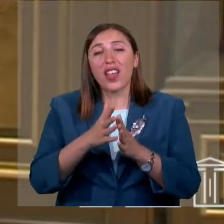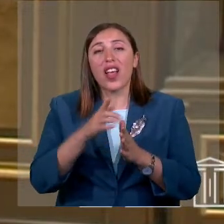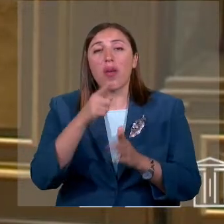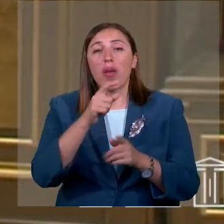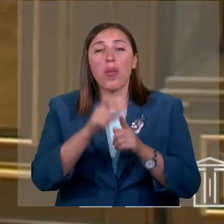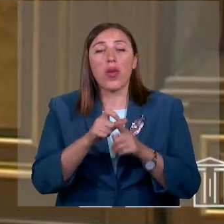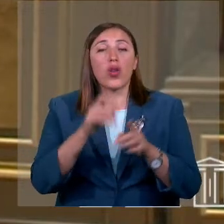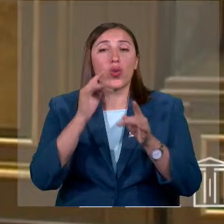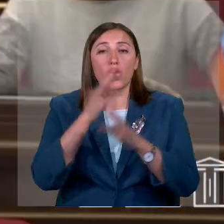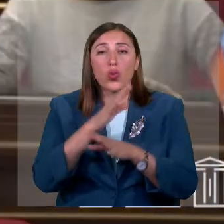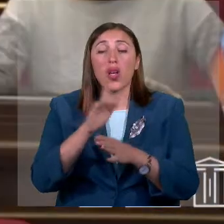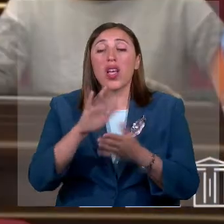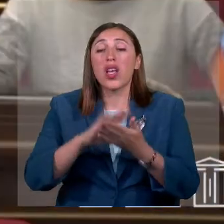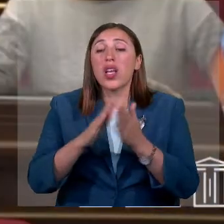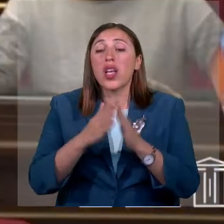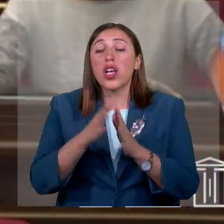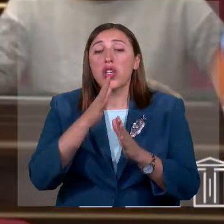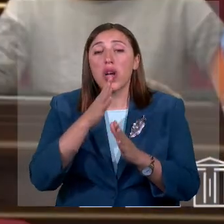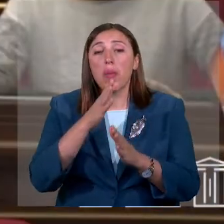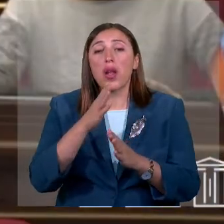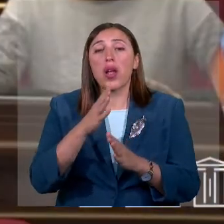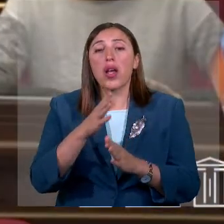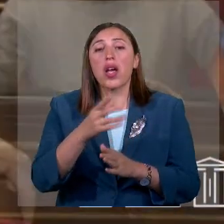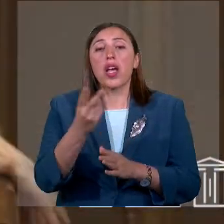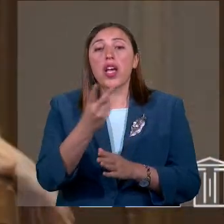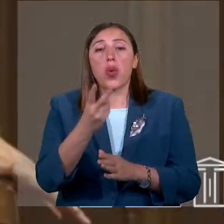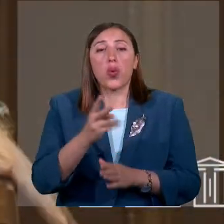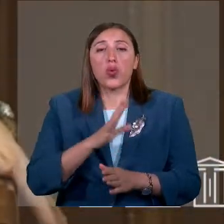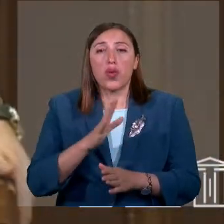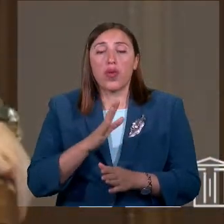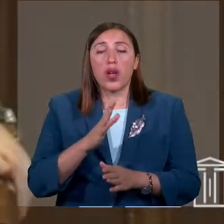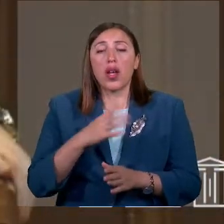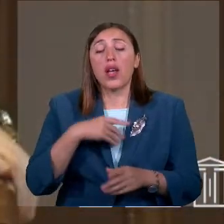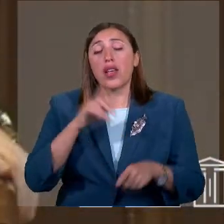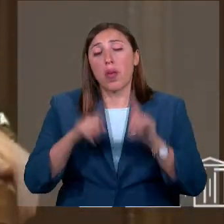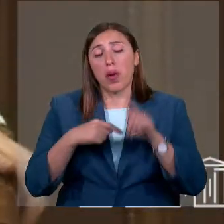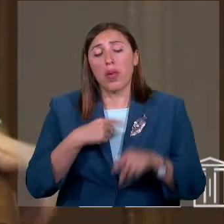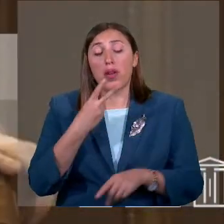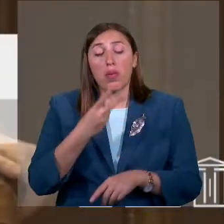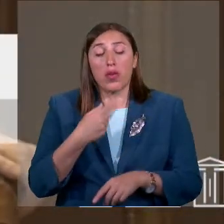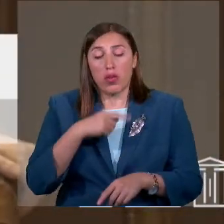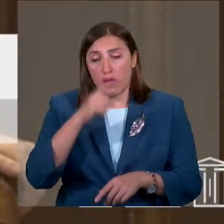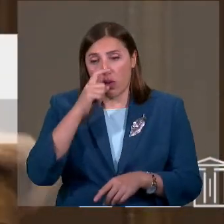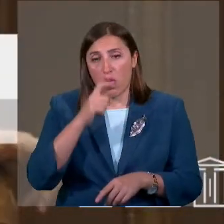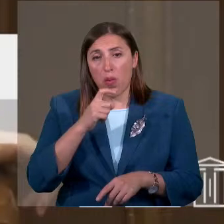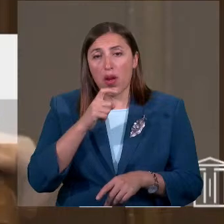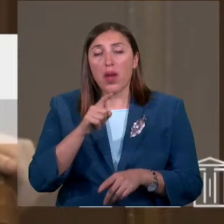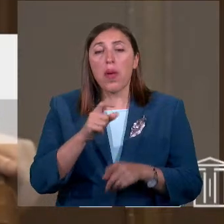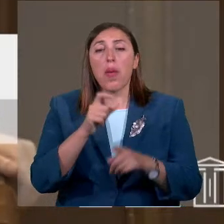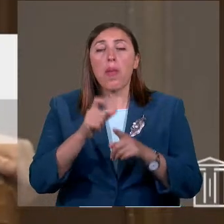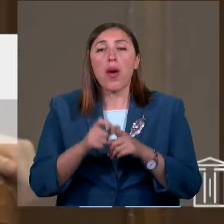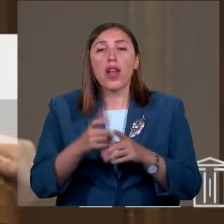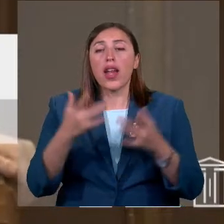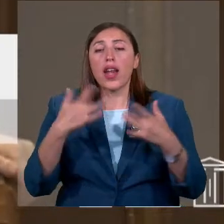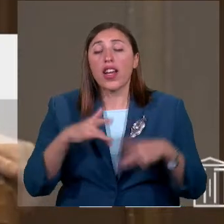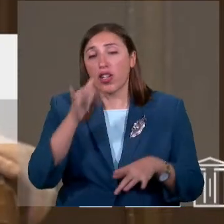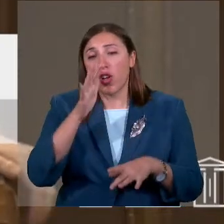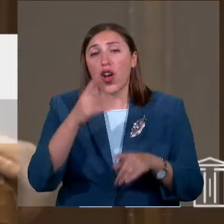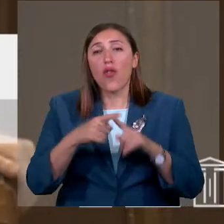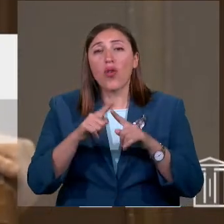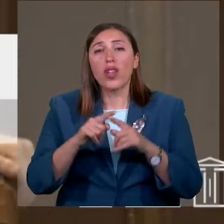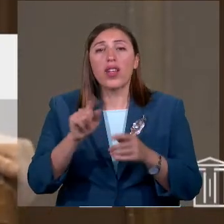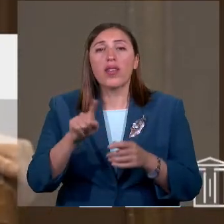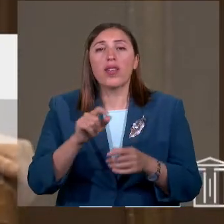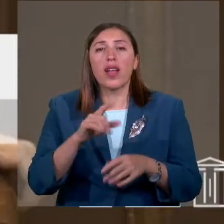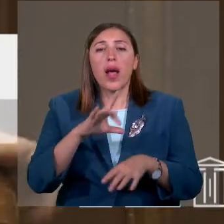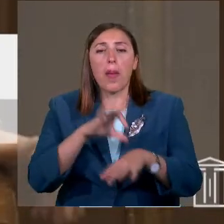բերելու ժամանակ սենյակում մենակ չեն եղել։ Ինձ երբեմն թվում է, թե կան բաներ, որոնք հնարավոր չի հերքել, որովհետև բազմաթիվ փաստական տվյալներ